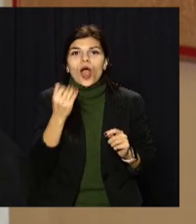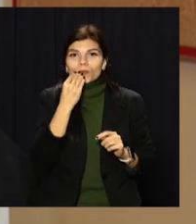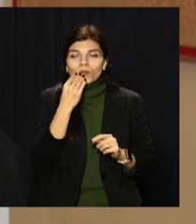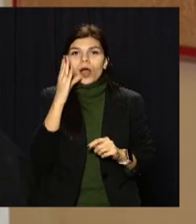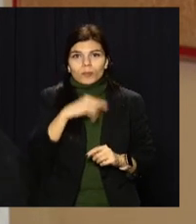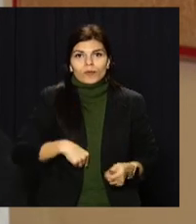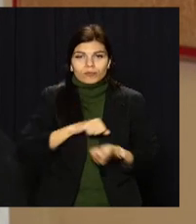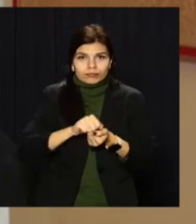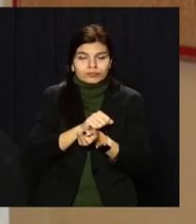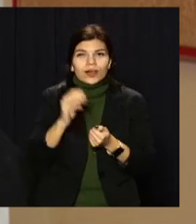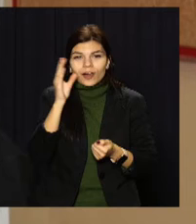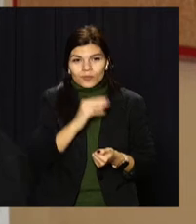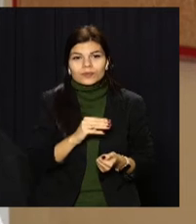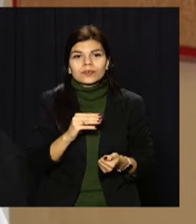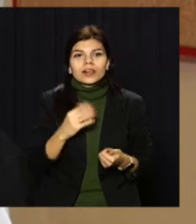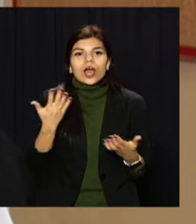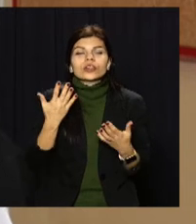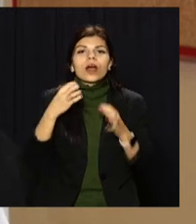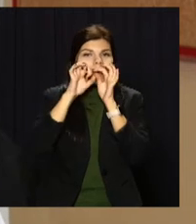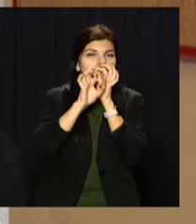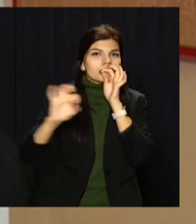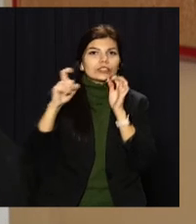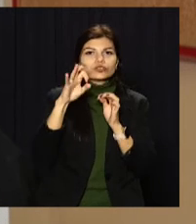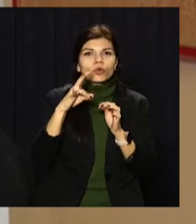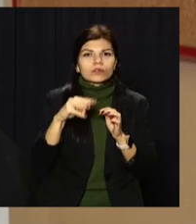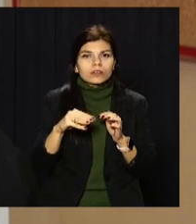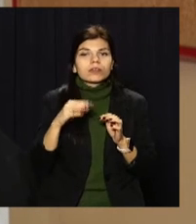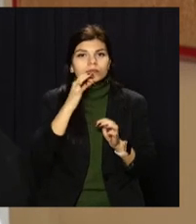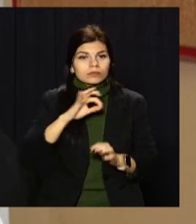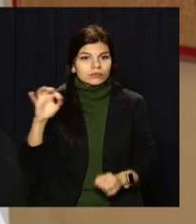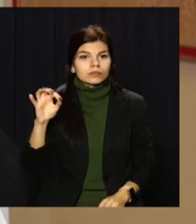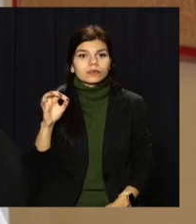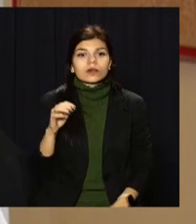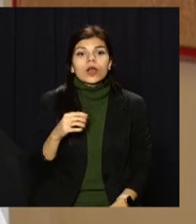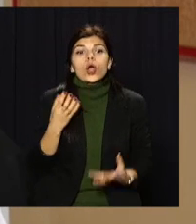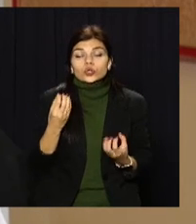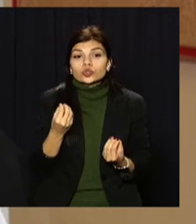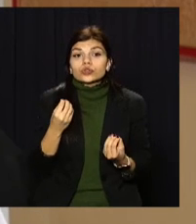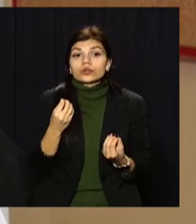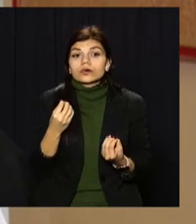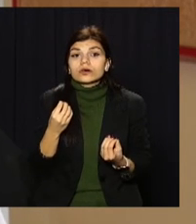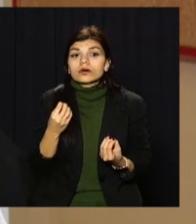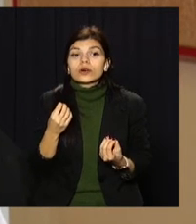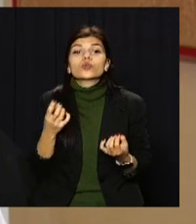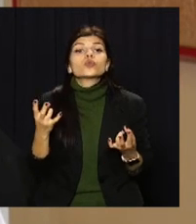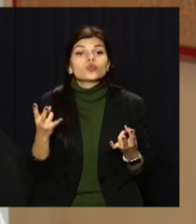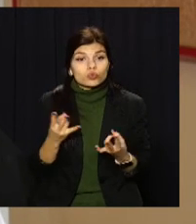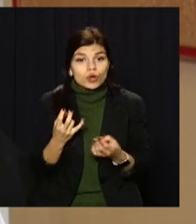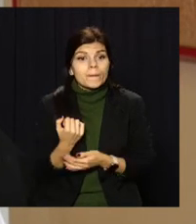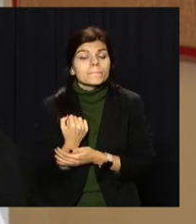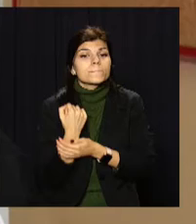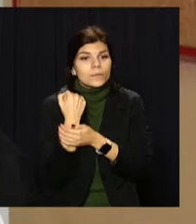пищі, вводимий йому через зонд. Но еще нуждается в